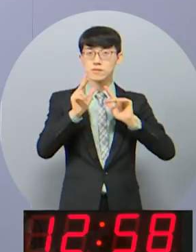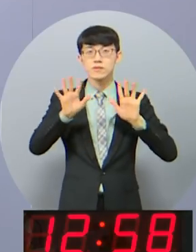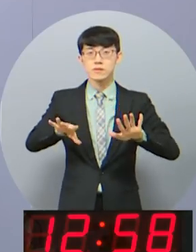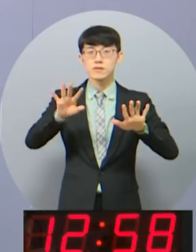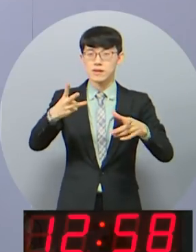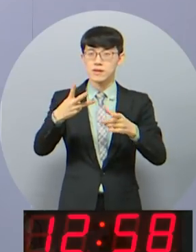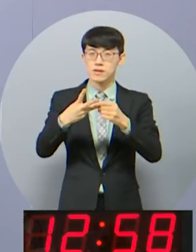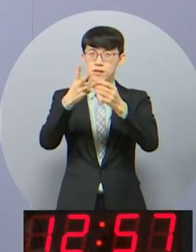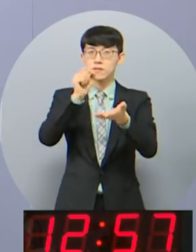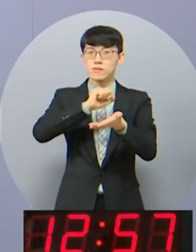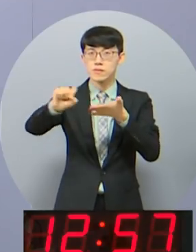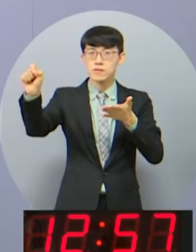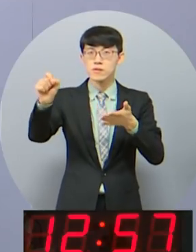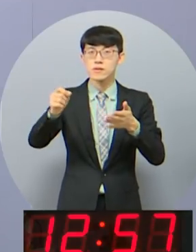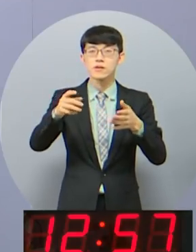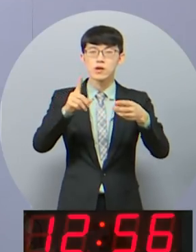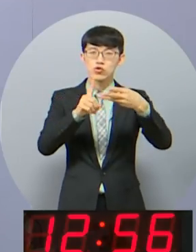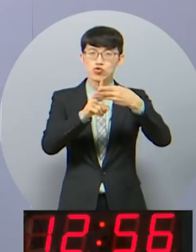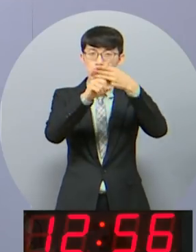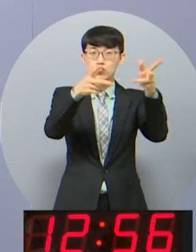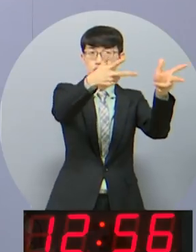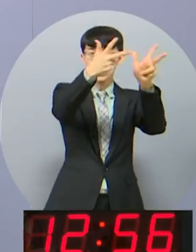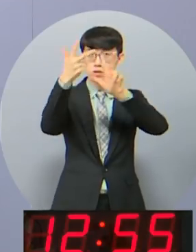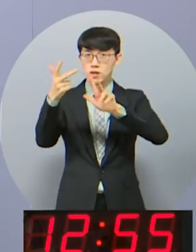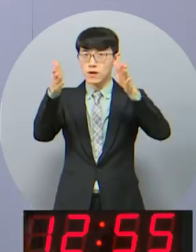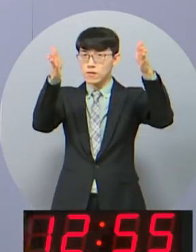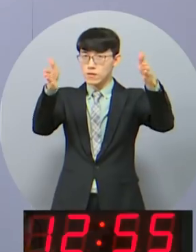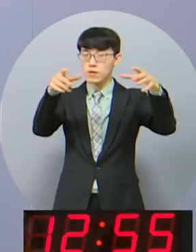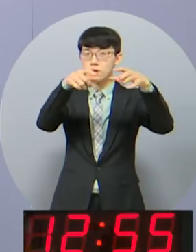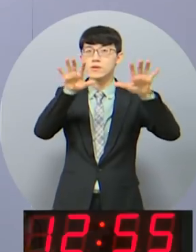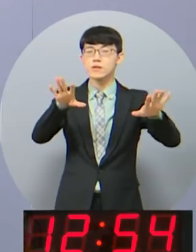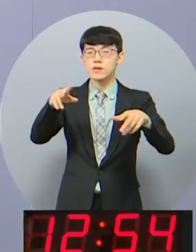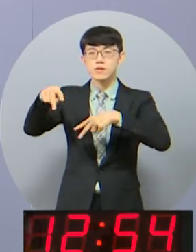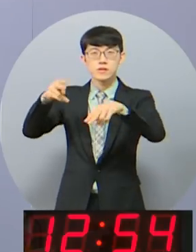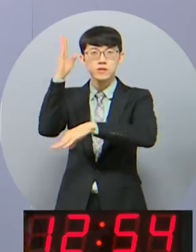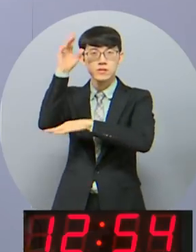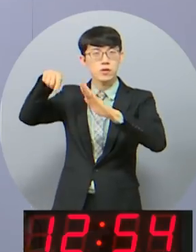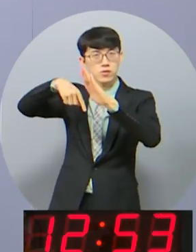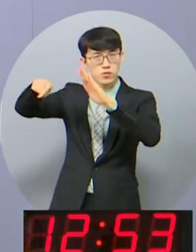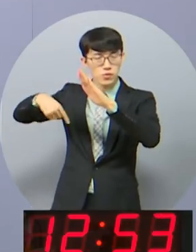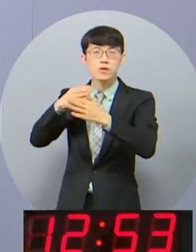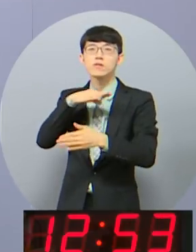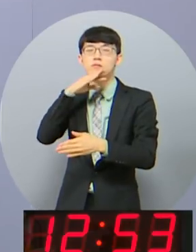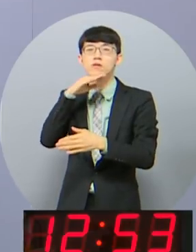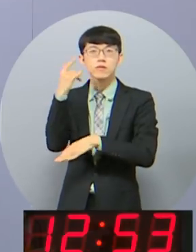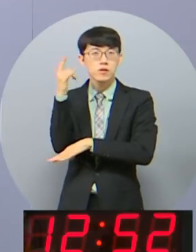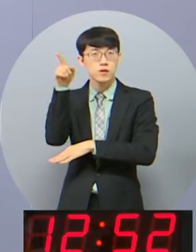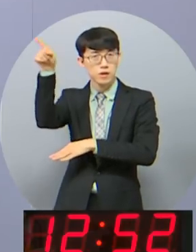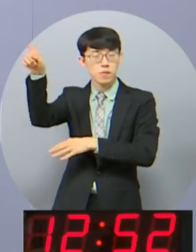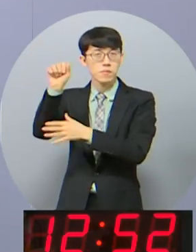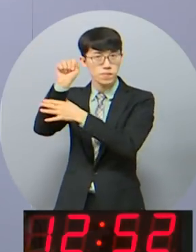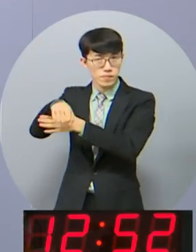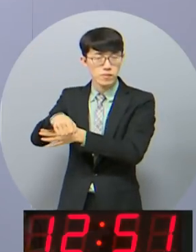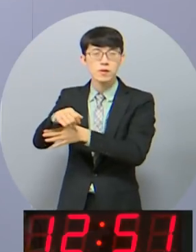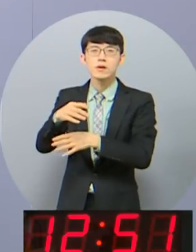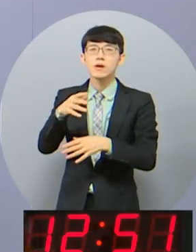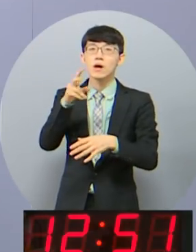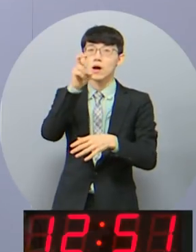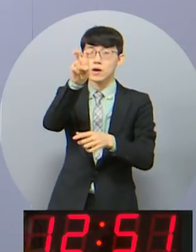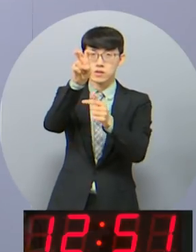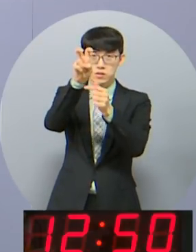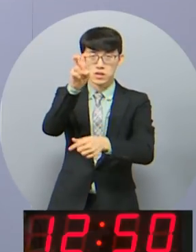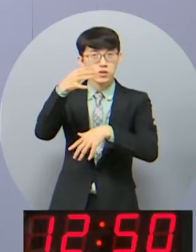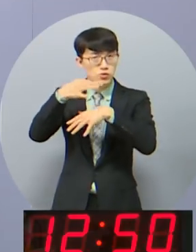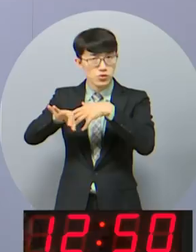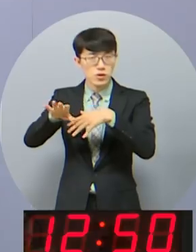标主桥段的部分已经在行政院等待核定的公文，所缺的20亿也即将要核定，